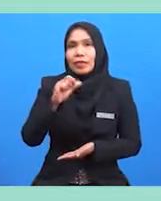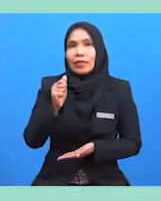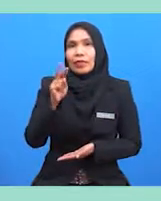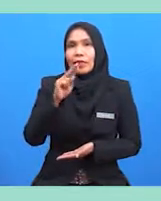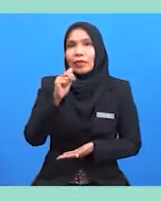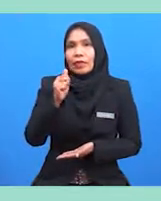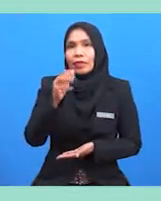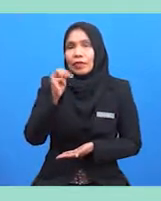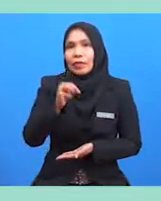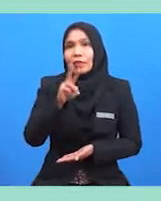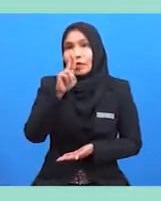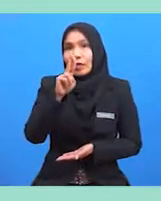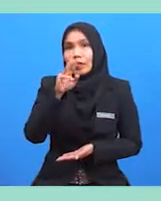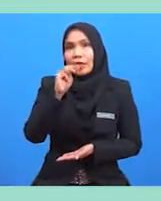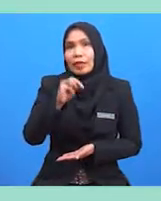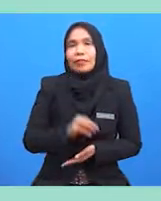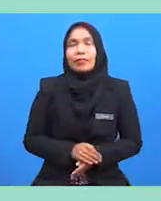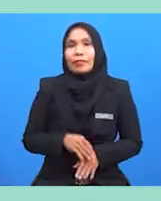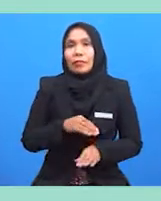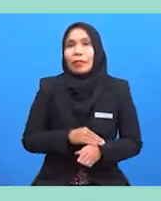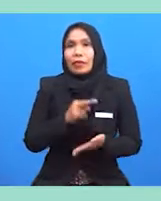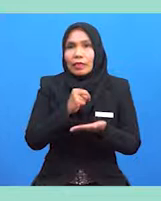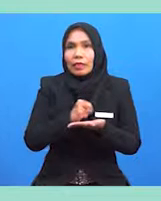minimum, iaitu